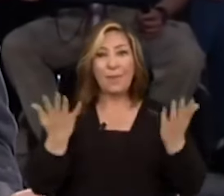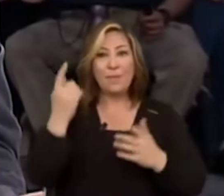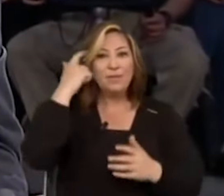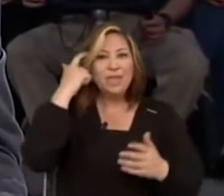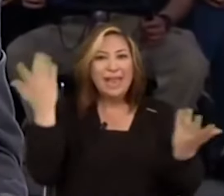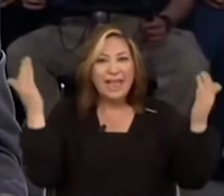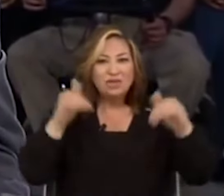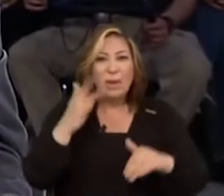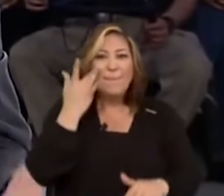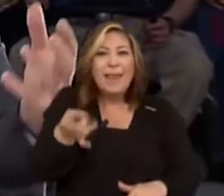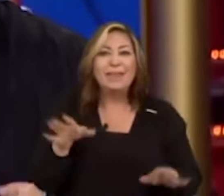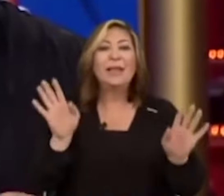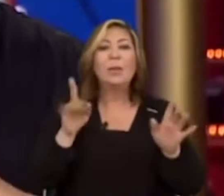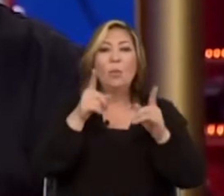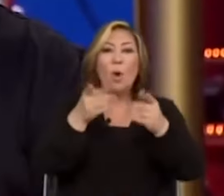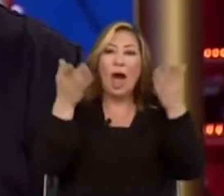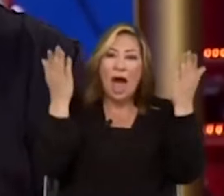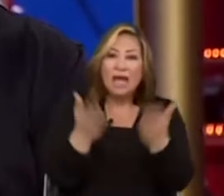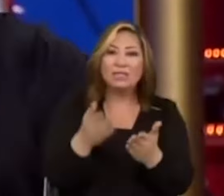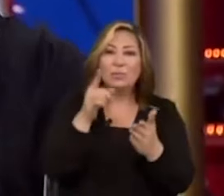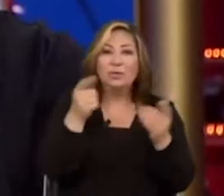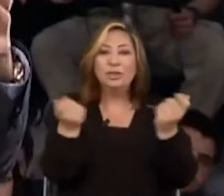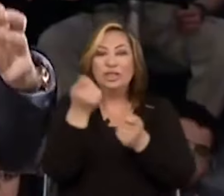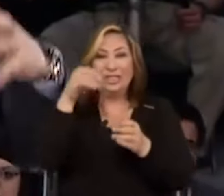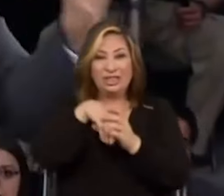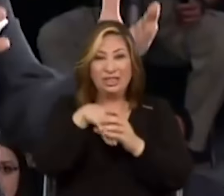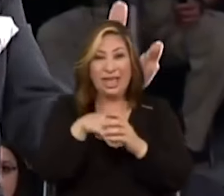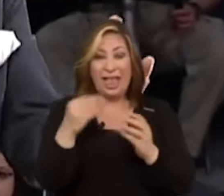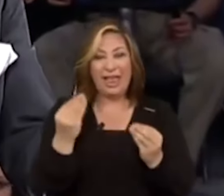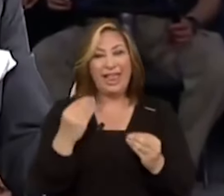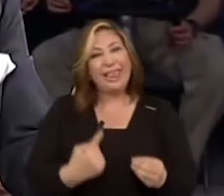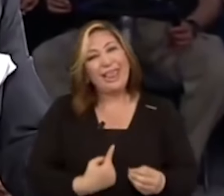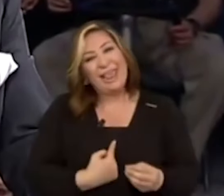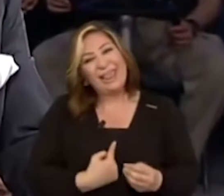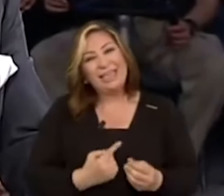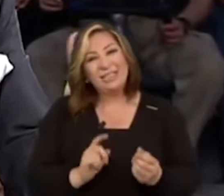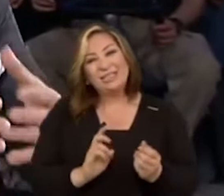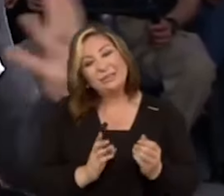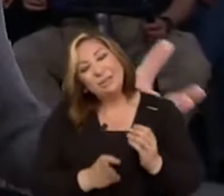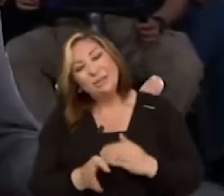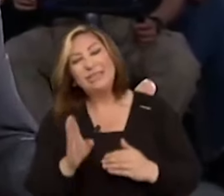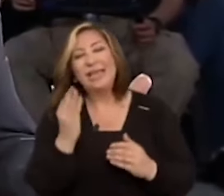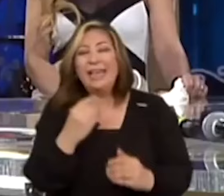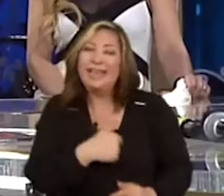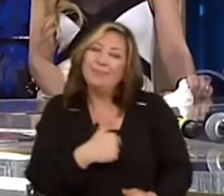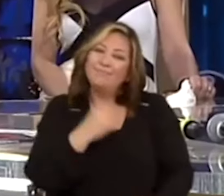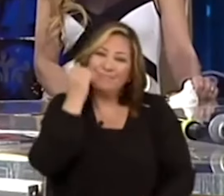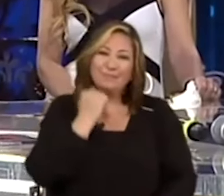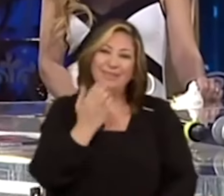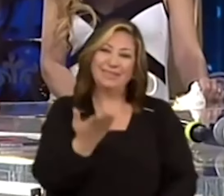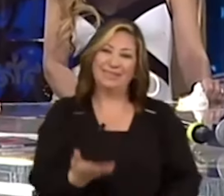ne geleceği belli değil. Ve bu ancak herkes... herhalde bu işin içinden iyi niyetle çıkılır diye düşünüyorum yani. Evet. İyi niyetle bu